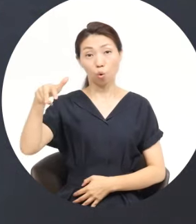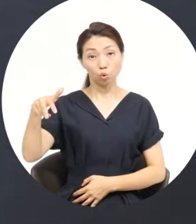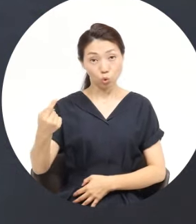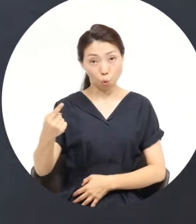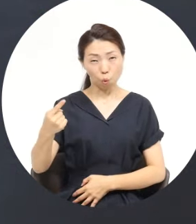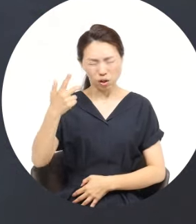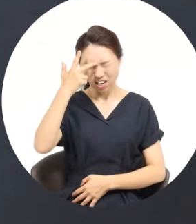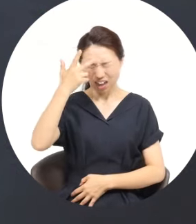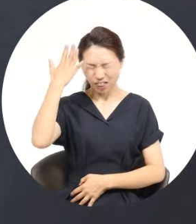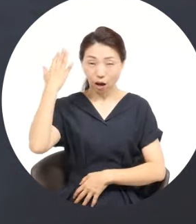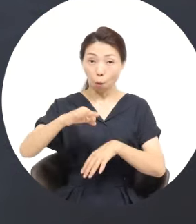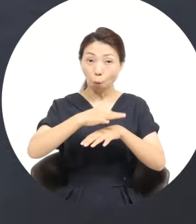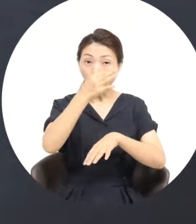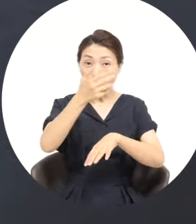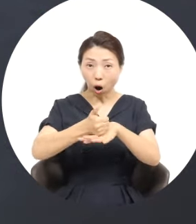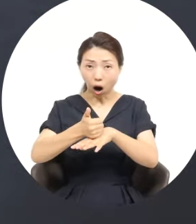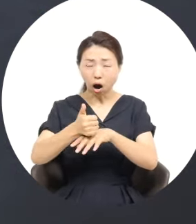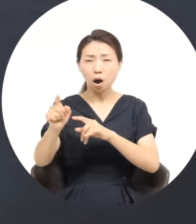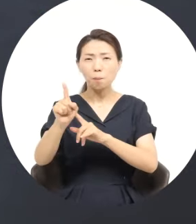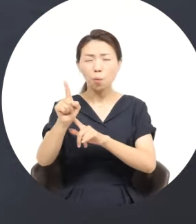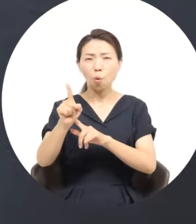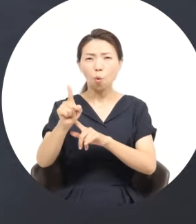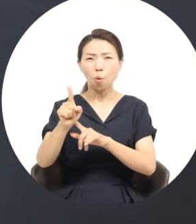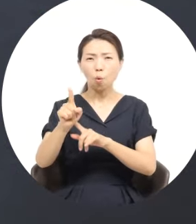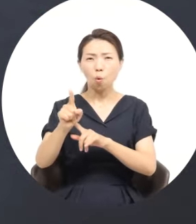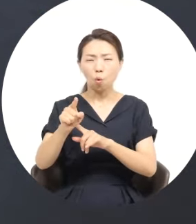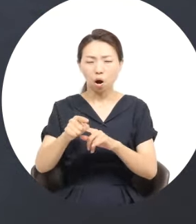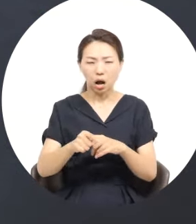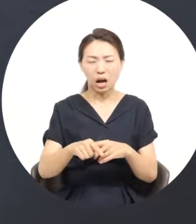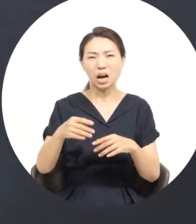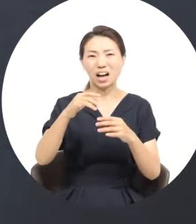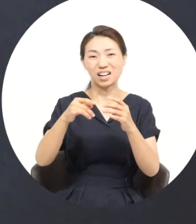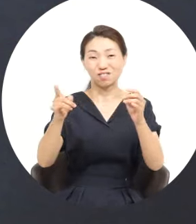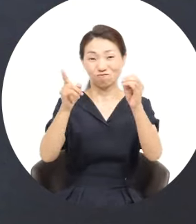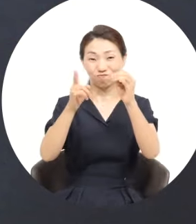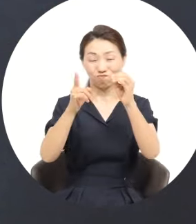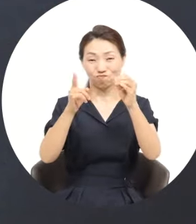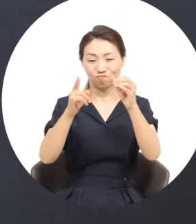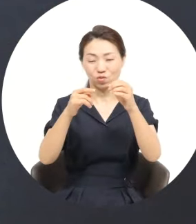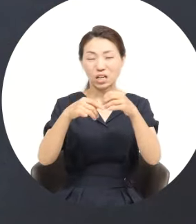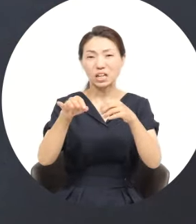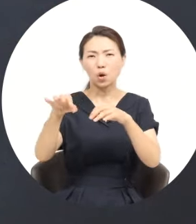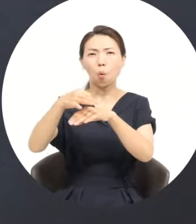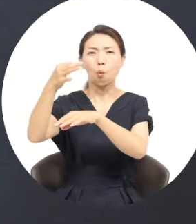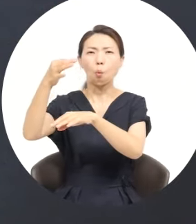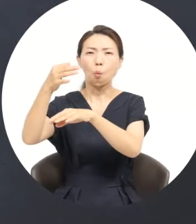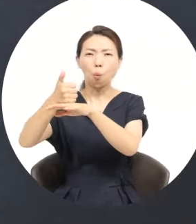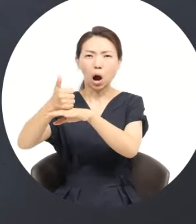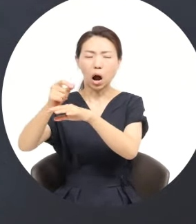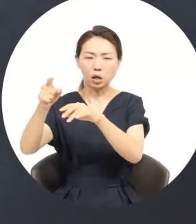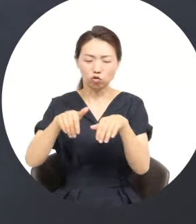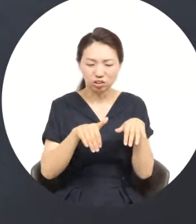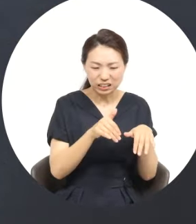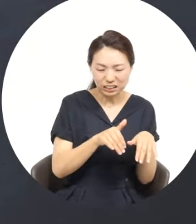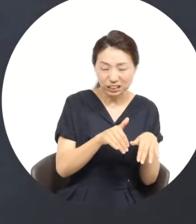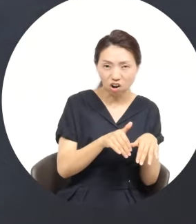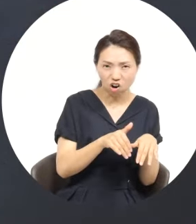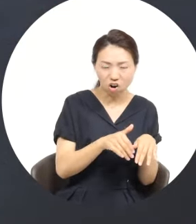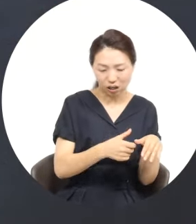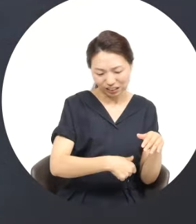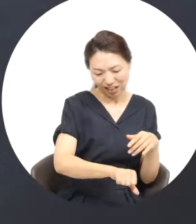이 아들이란 말이에요. 그렇기 때문에 조선시대 양반들이 이